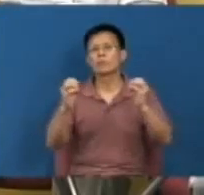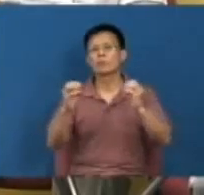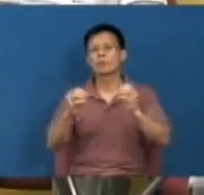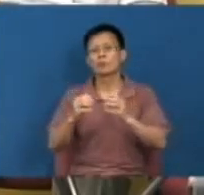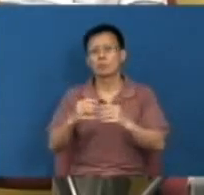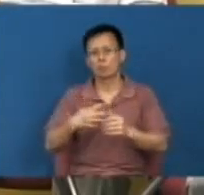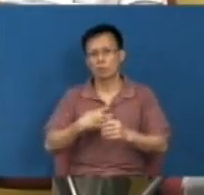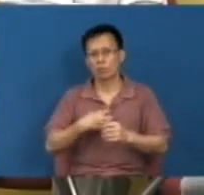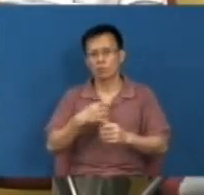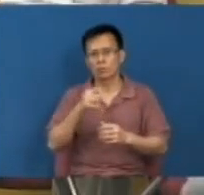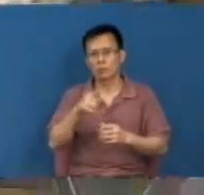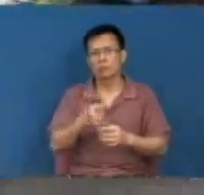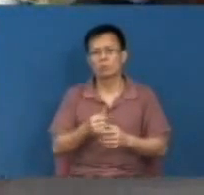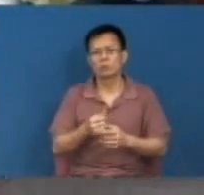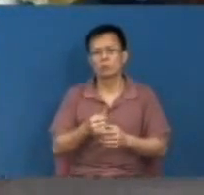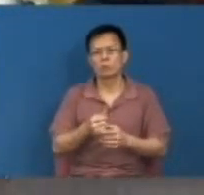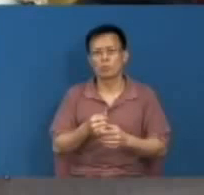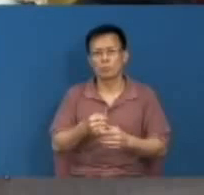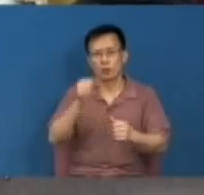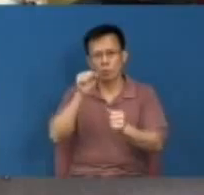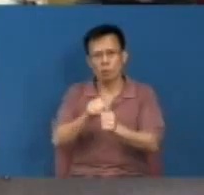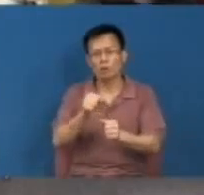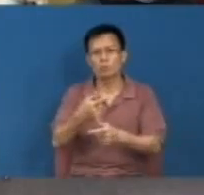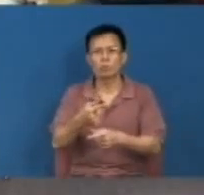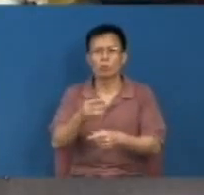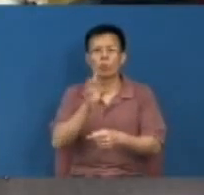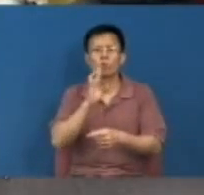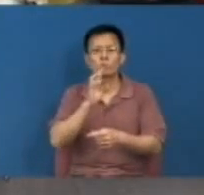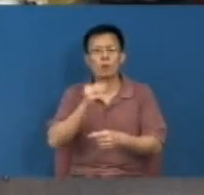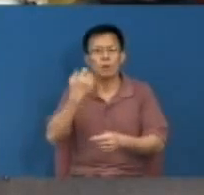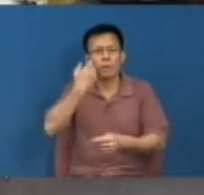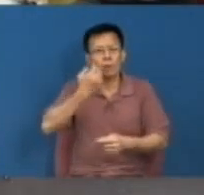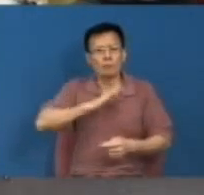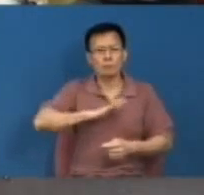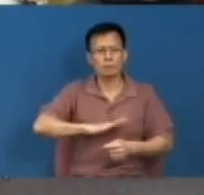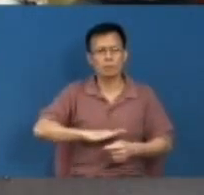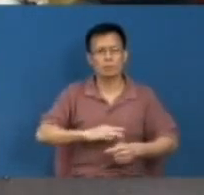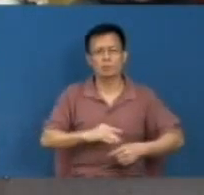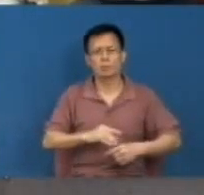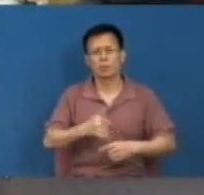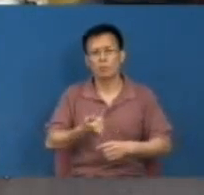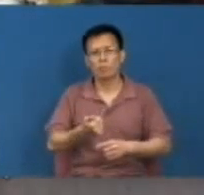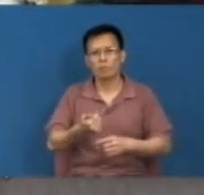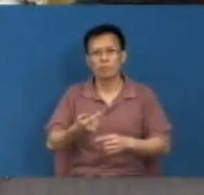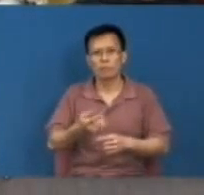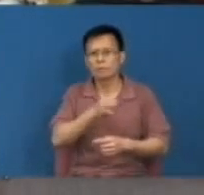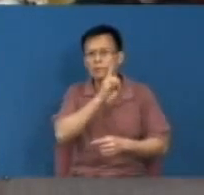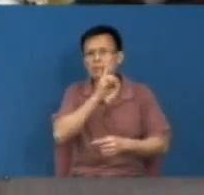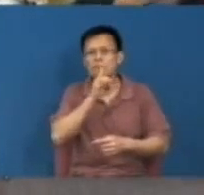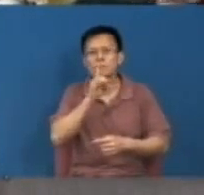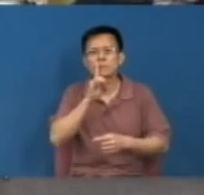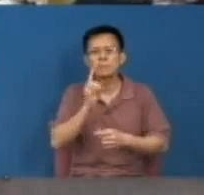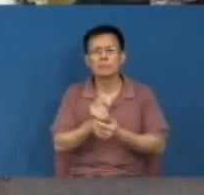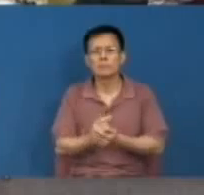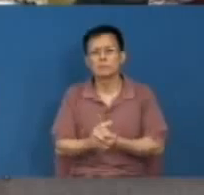睇你就好似俾人恰到上門咧，你都好似係仲好冷靜，好嚇。 咁冇辦法啦，咁多唔係